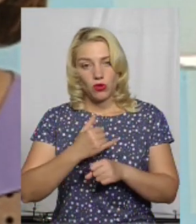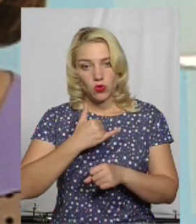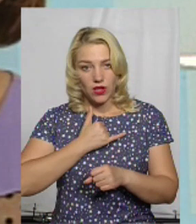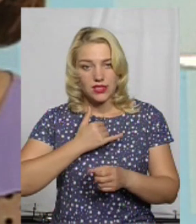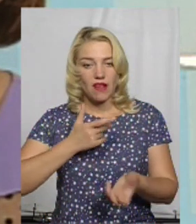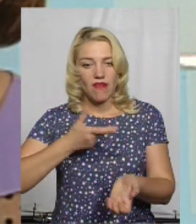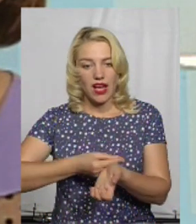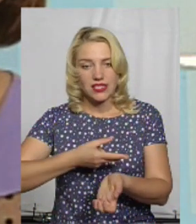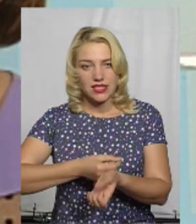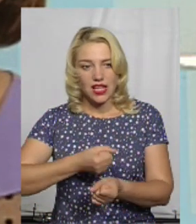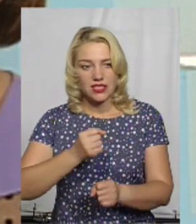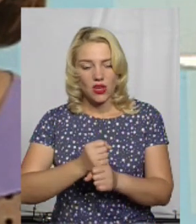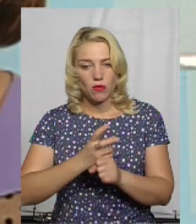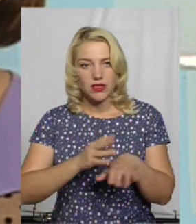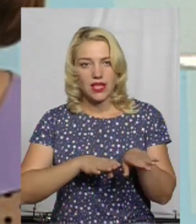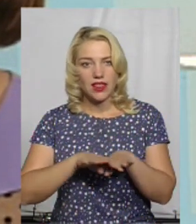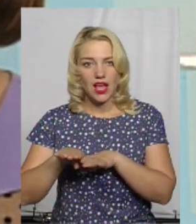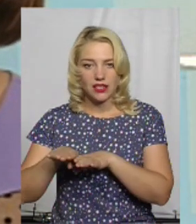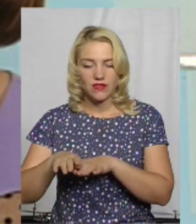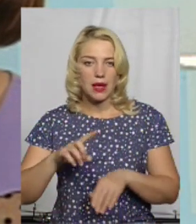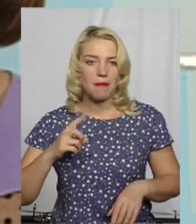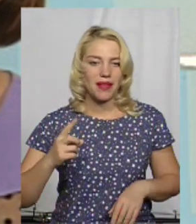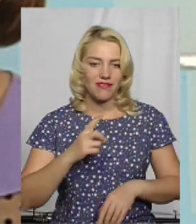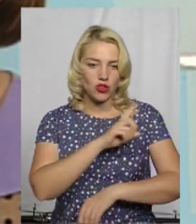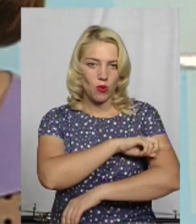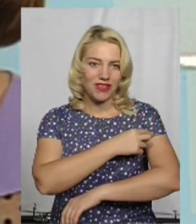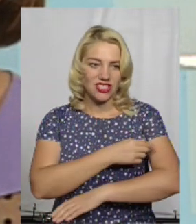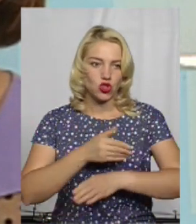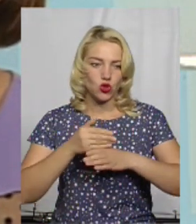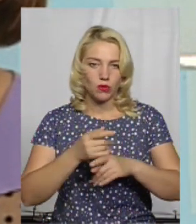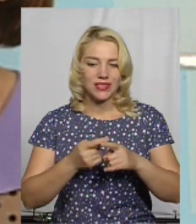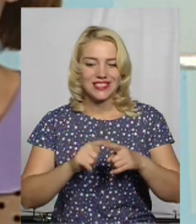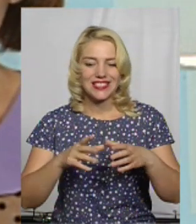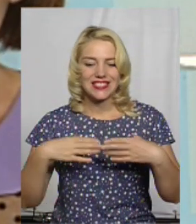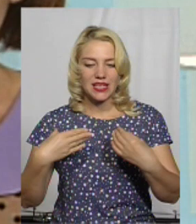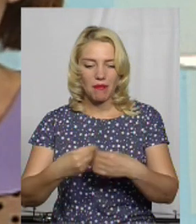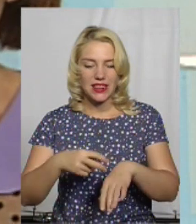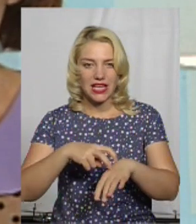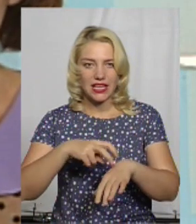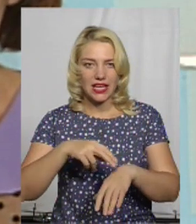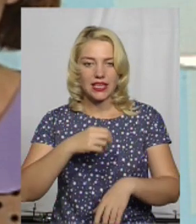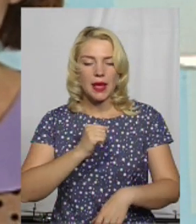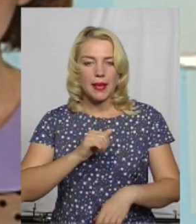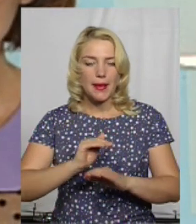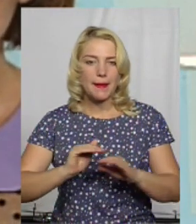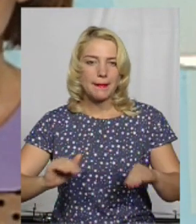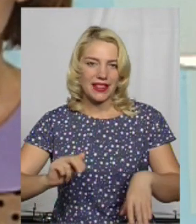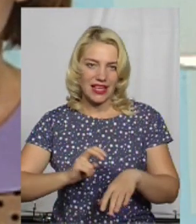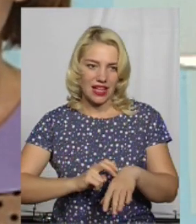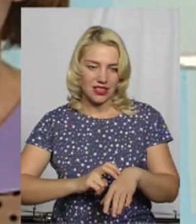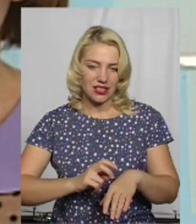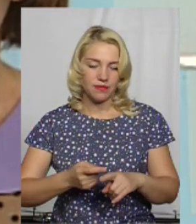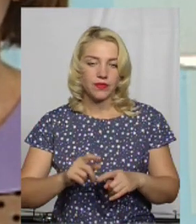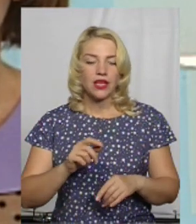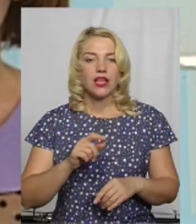вакцини, вакцинація робиться на рівні первинної медичної допомоги. Тобто це сімейні лікарі, педіатри в амбулаторіях сімейної